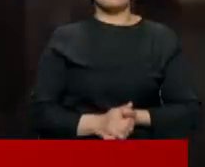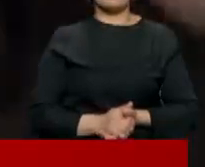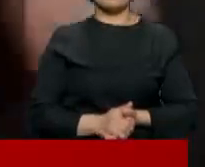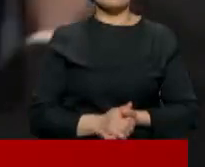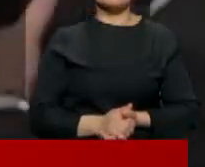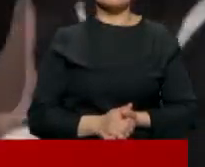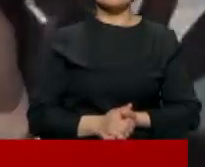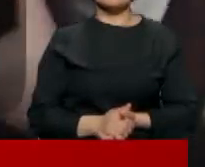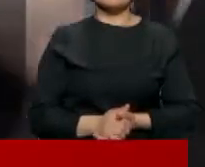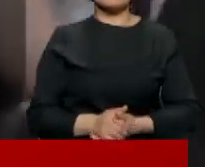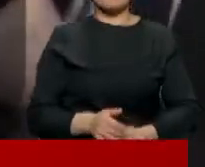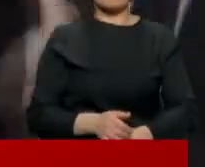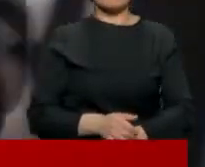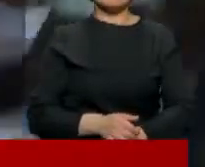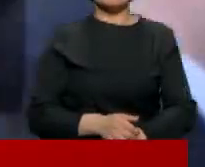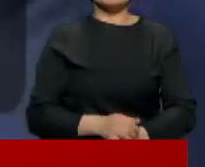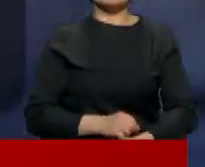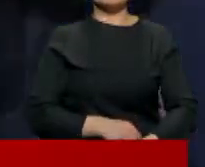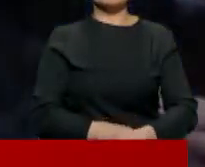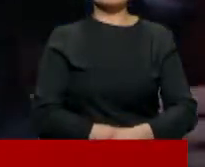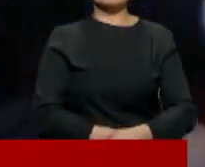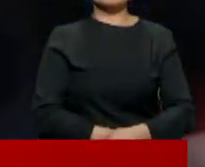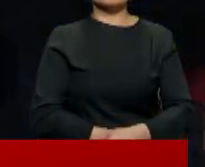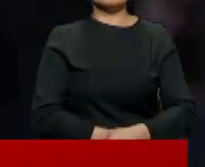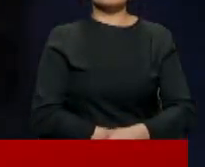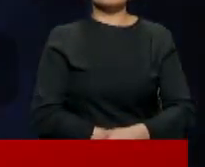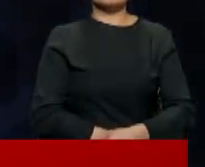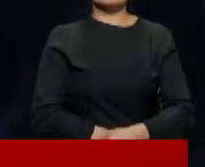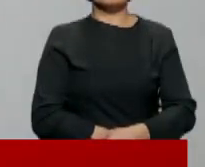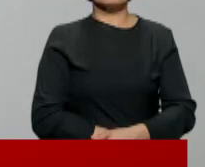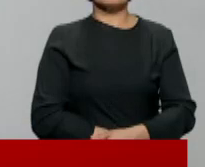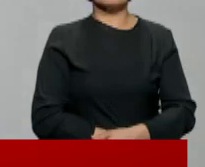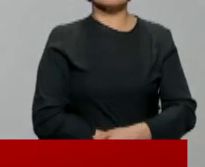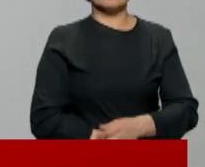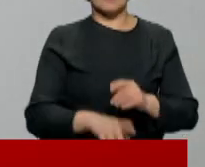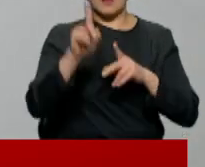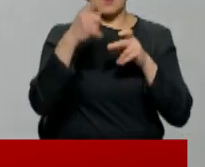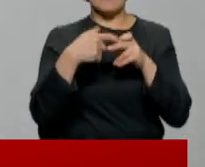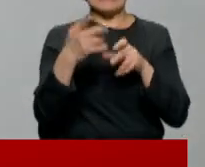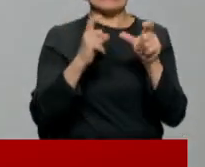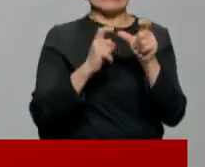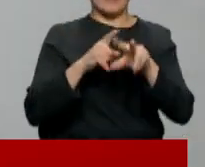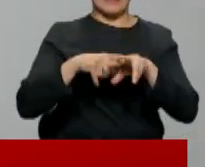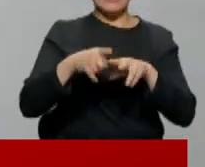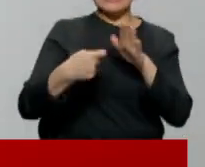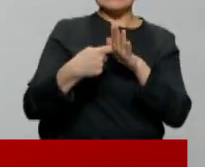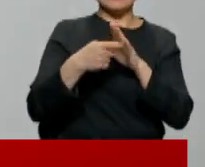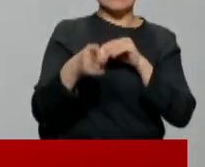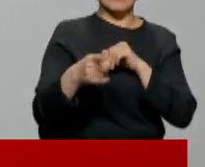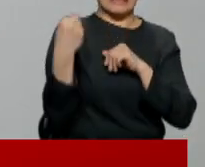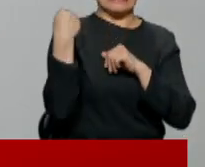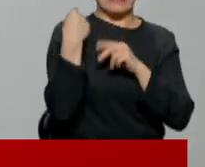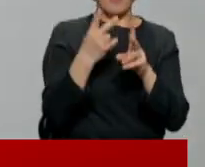cinayetinde MHP'ye suçlamaları nasıl? Hadi işine bak, hadi bak. Rahmetli Sinan Ateş'in ismini